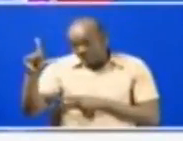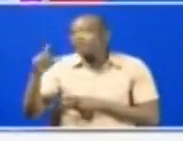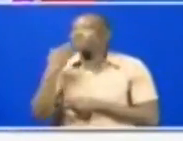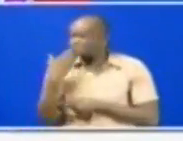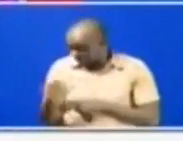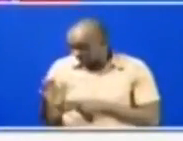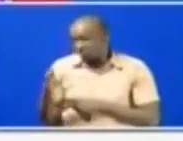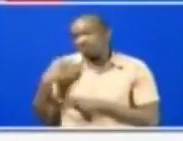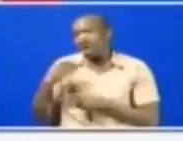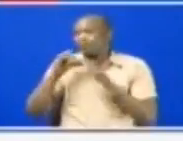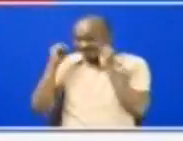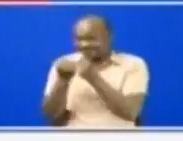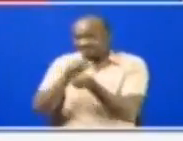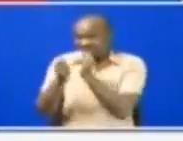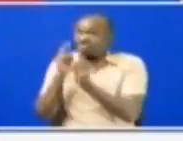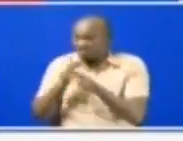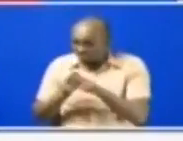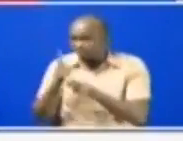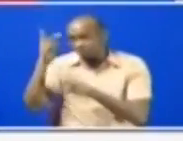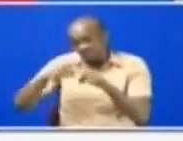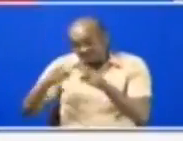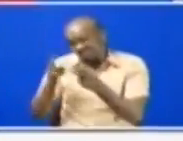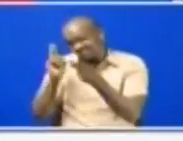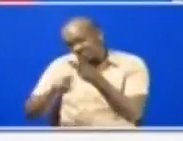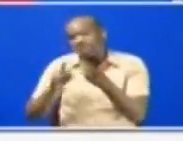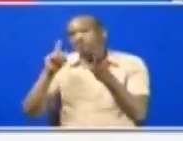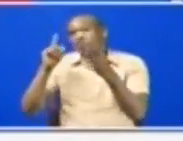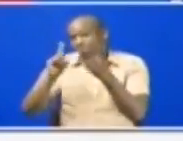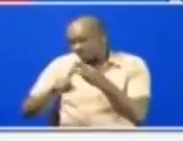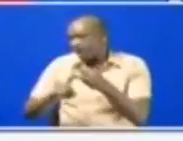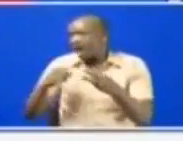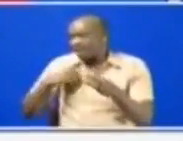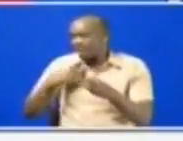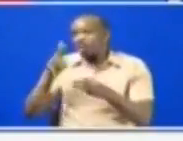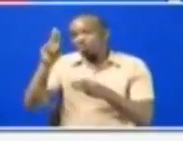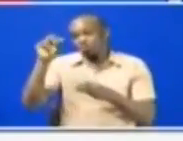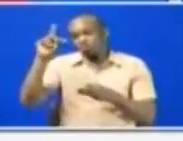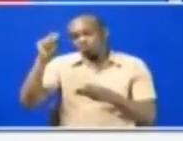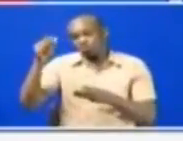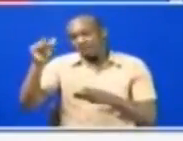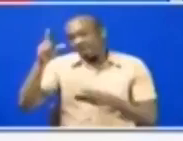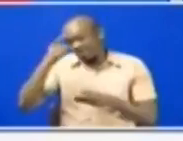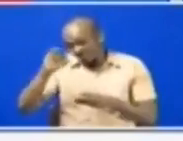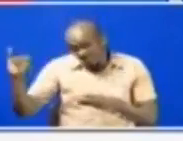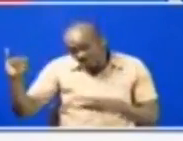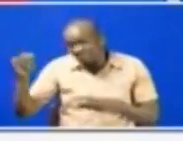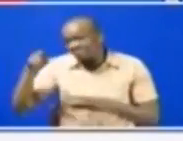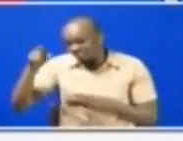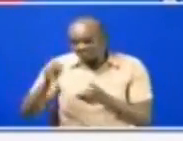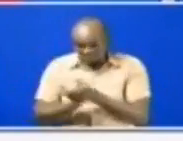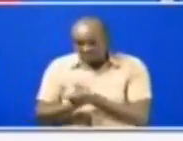Club, sasa hii inaitwa Tusker, nikachezea kama miaka miwili. Haya nikakuja nikachezea Utalii nilichezea mwaka moja ndio